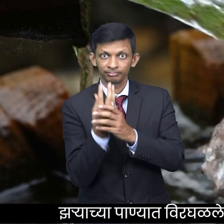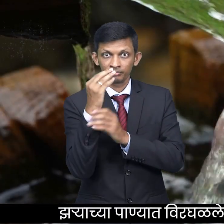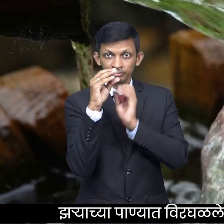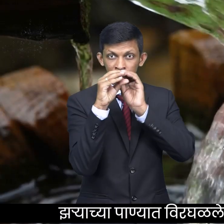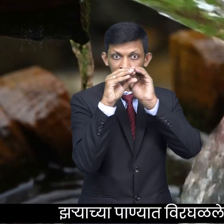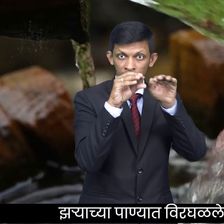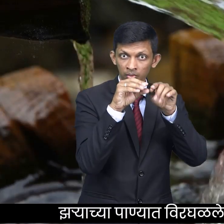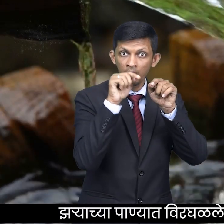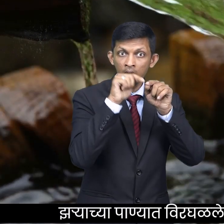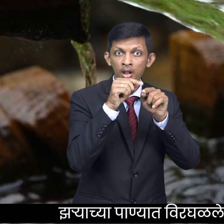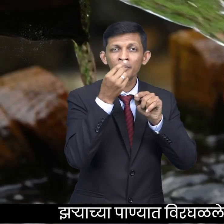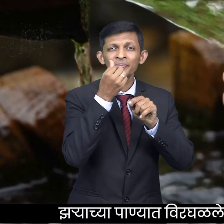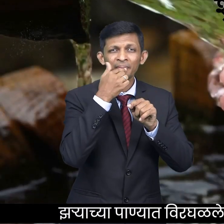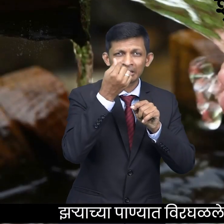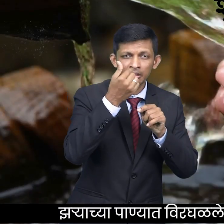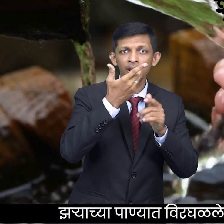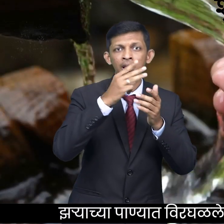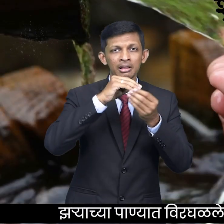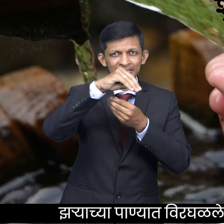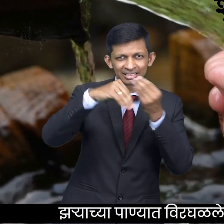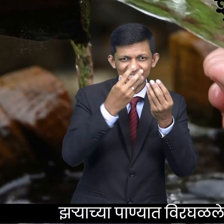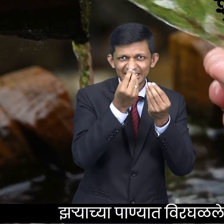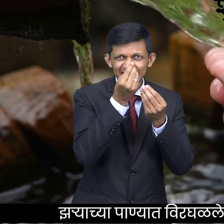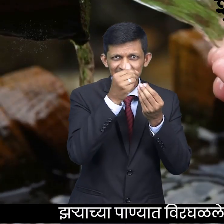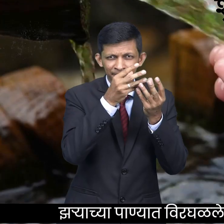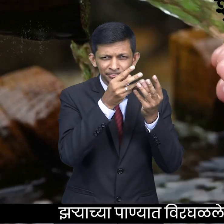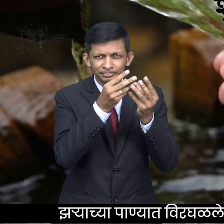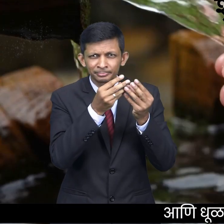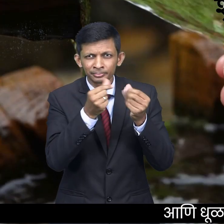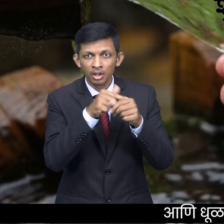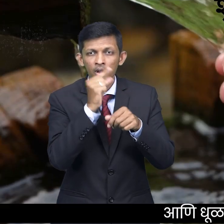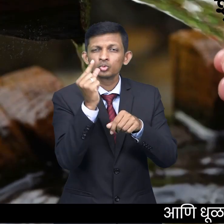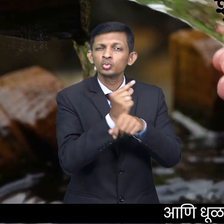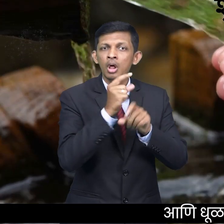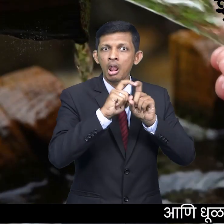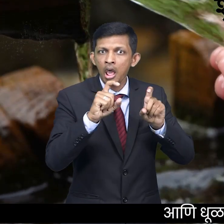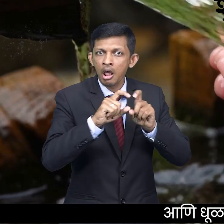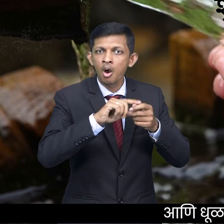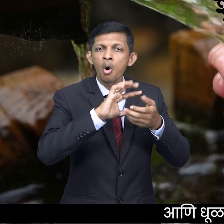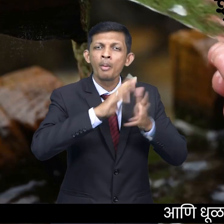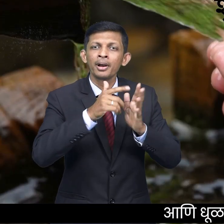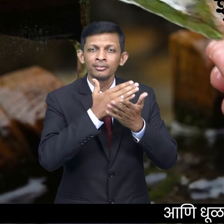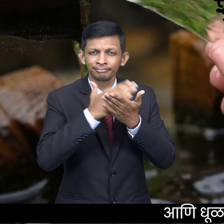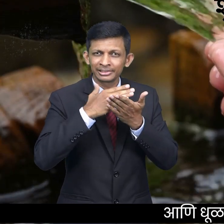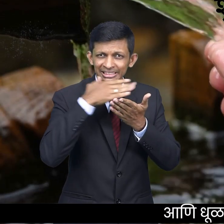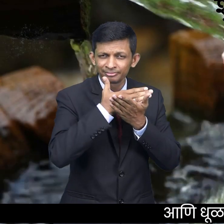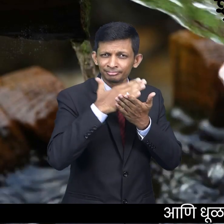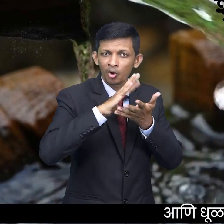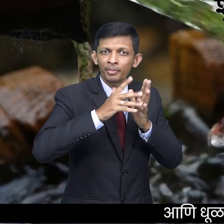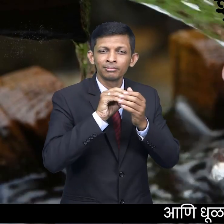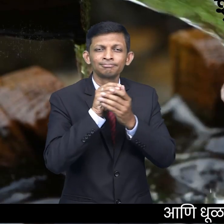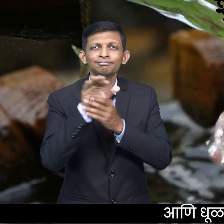झऱ्याच्या पाण्यात विरघळलेले क्षार आणि खनिजे असतात, परंतु ते सहसा स्वच्छ आणि धूळ किंवा चिखलापासून मुक्त असते.